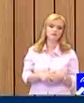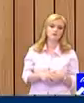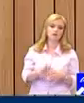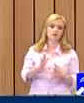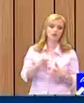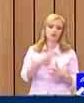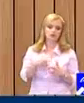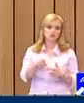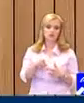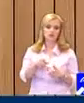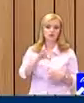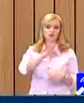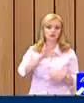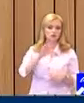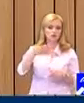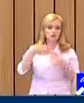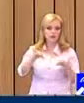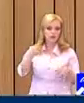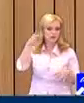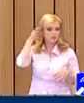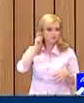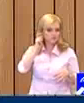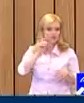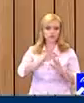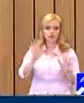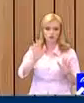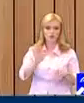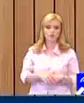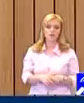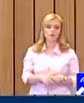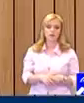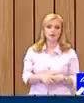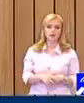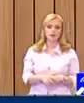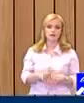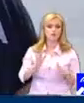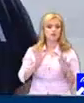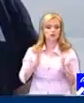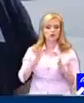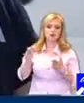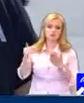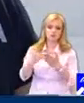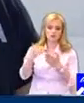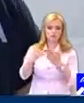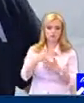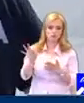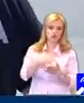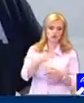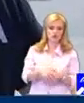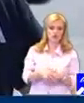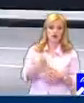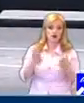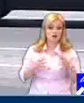este folosit ca GPS, sau în cazurile unor apeluri de urgență. Dacă vor încălca prevederea, vor